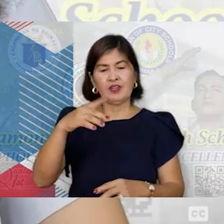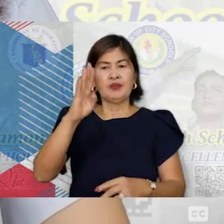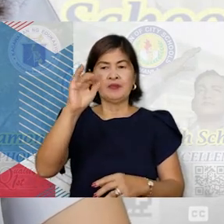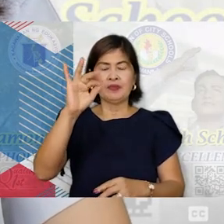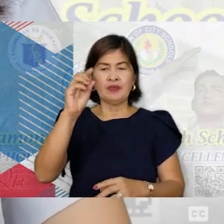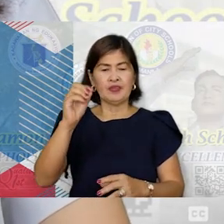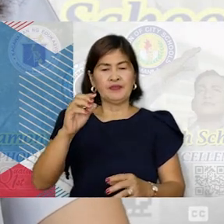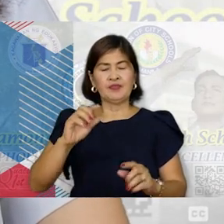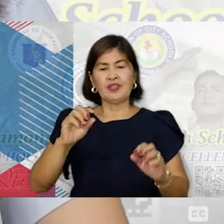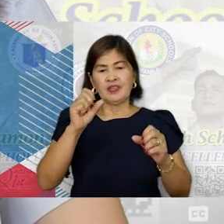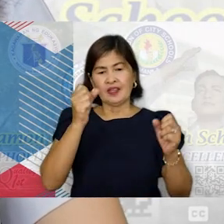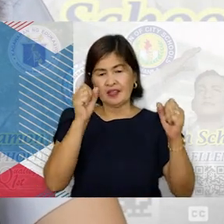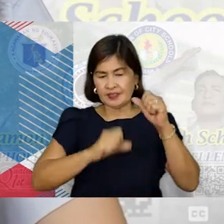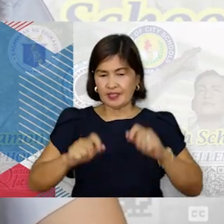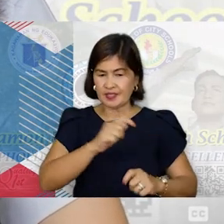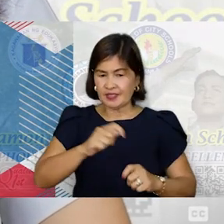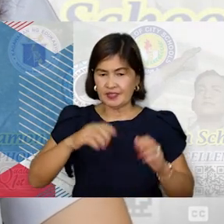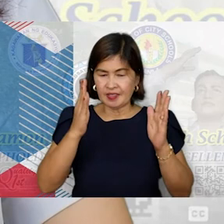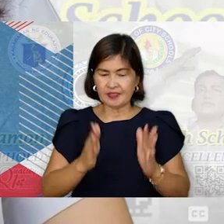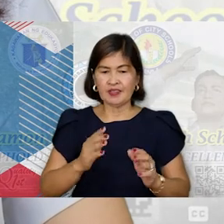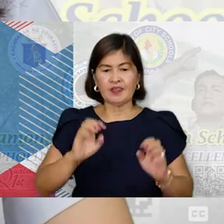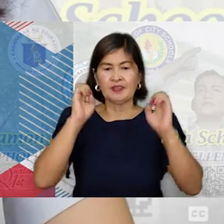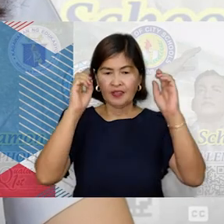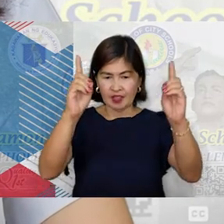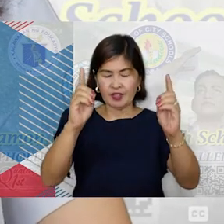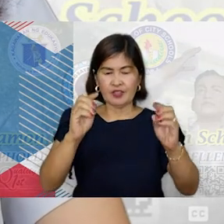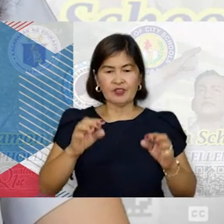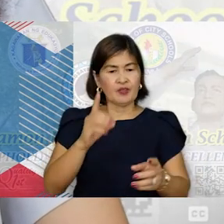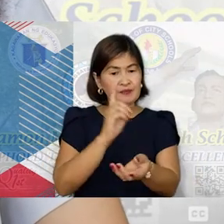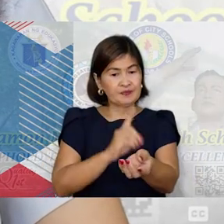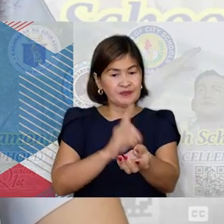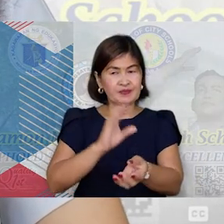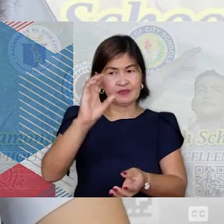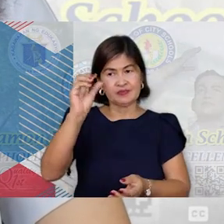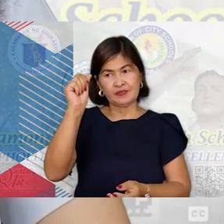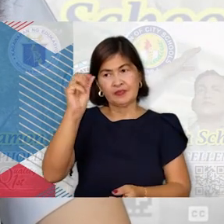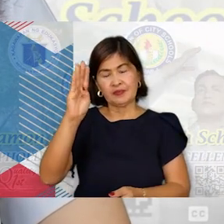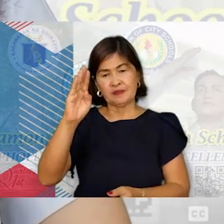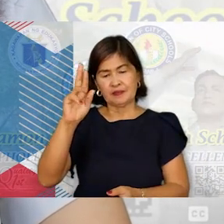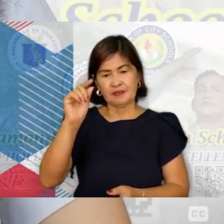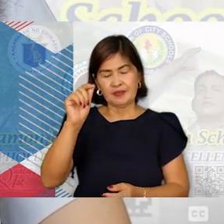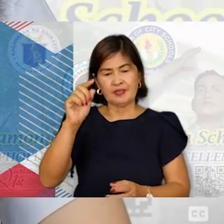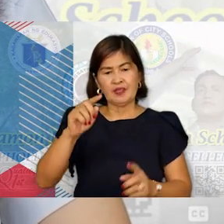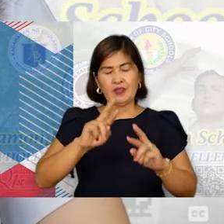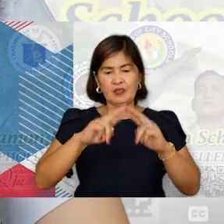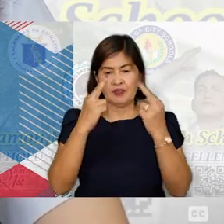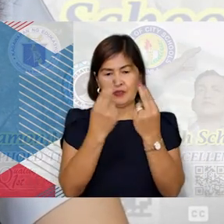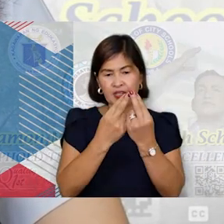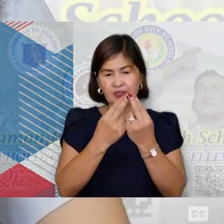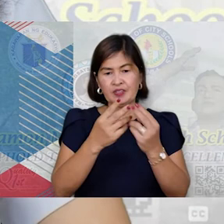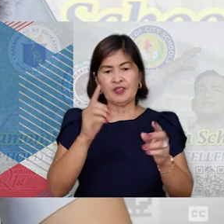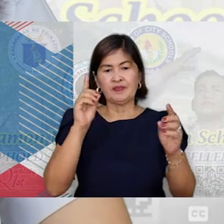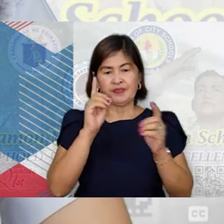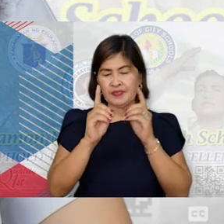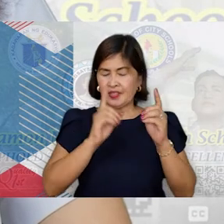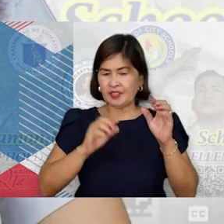ng kagawaran ng edukasyon, Dr. Wilfredo E. Cabral, panrehiyong direktor ng kagawaran